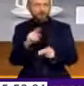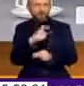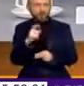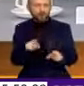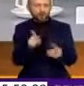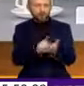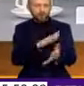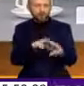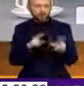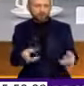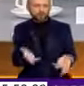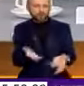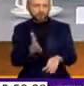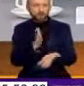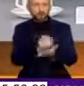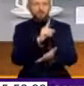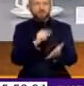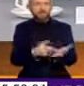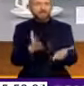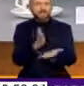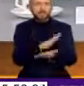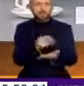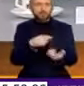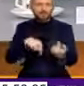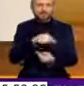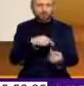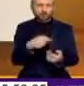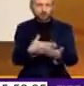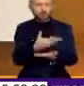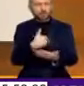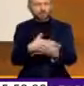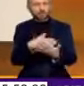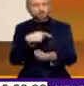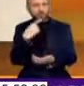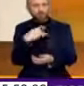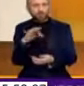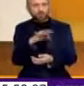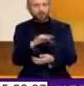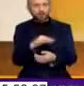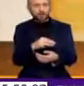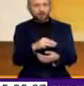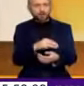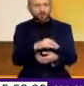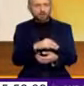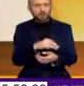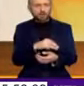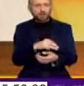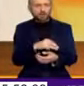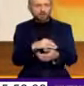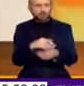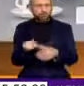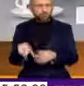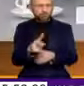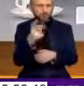газі таке саме має бути річ. Є питання, які не є бізнесом. От ми, наприклад, говорили про привіз в Київ по 8 гривень. Угу. І я